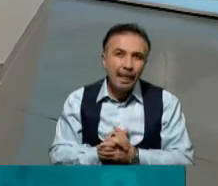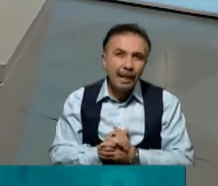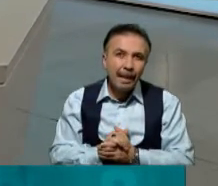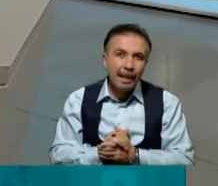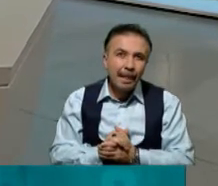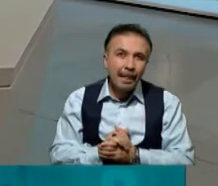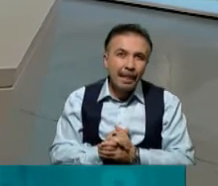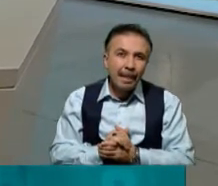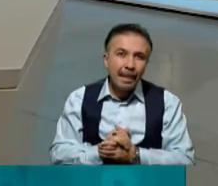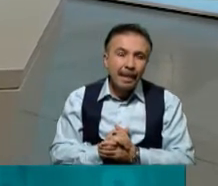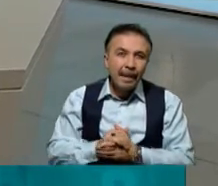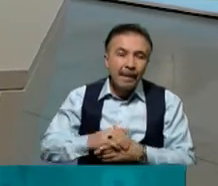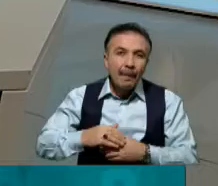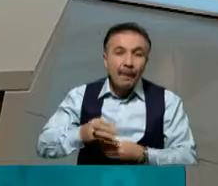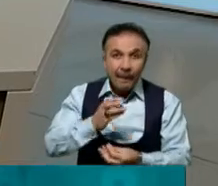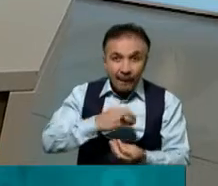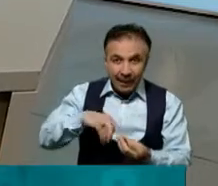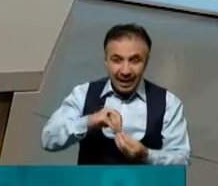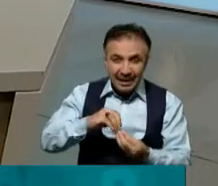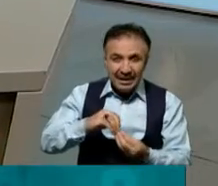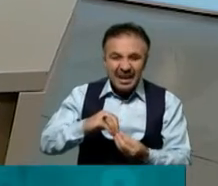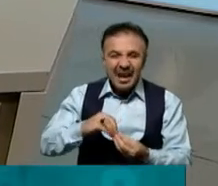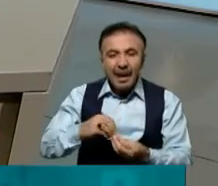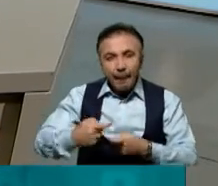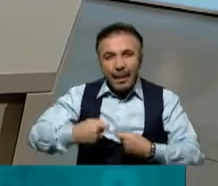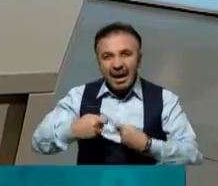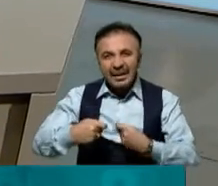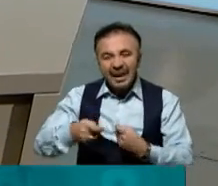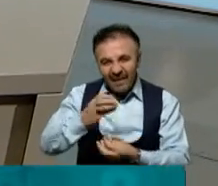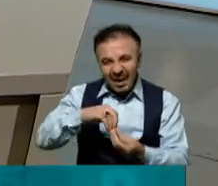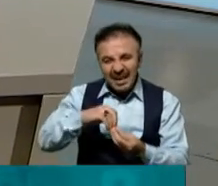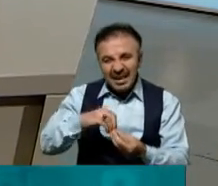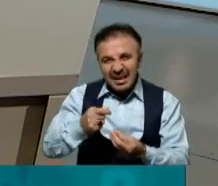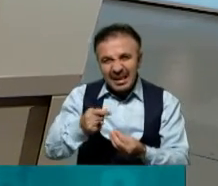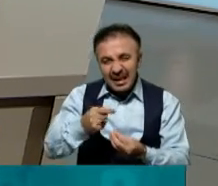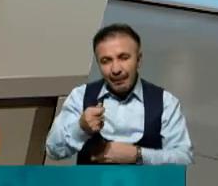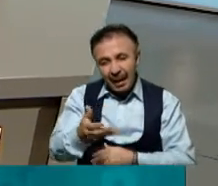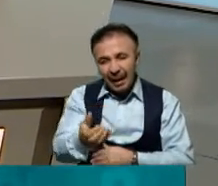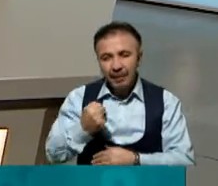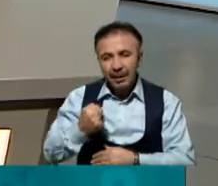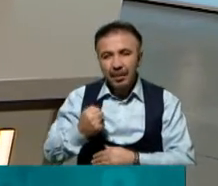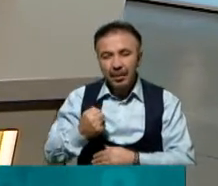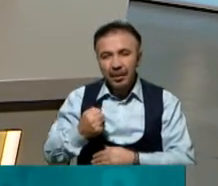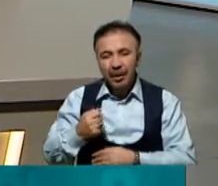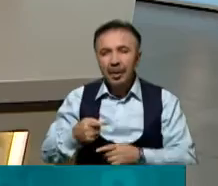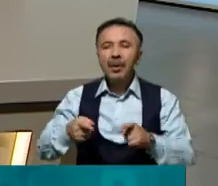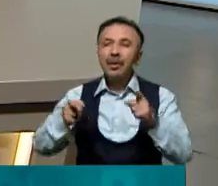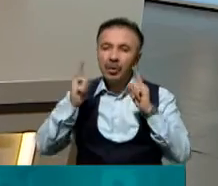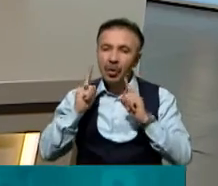Şimdi hocam bankadan faizle para çeken birisi. Hani sonradan tövbe ediyor. Artık hani yapmak istemiyor bu